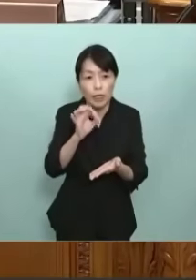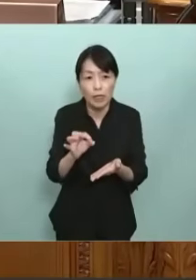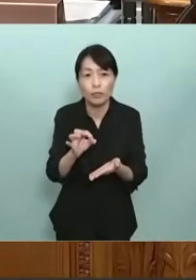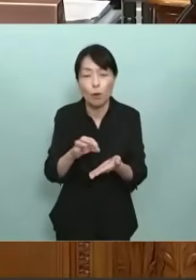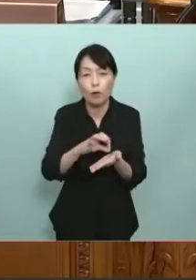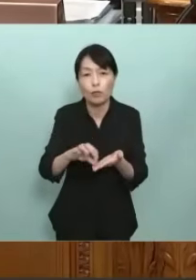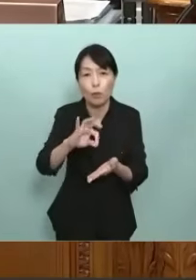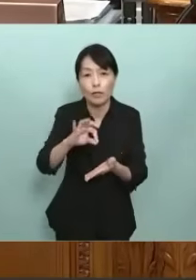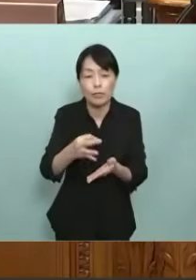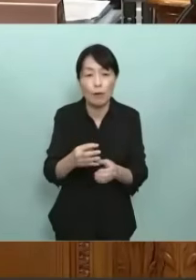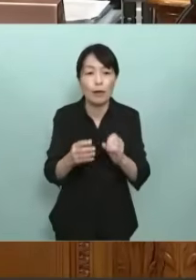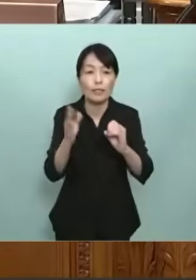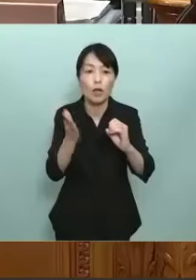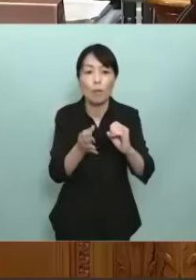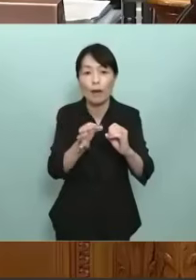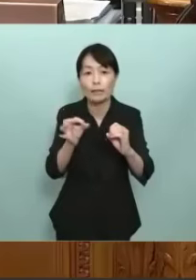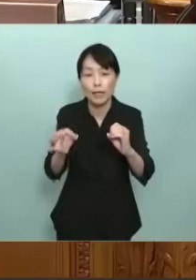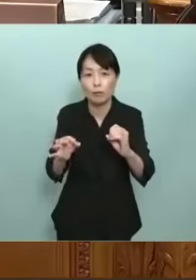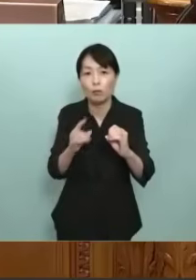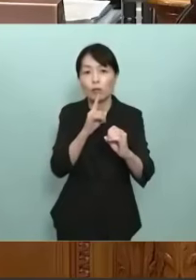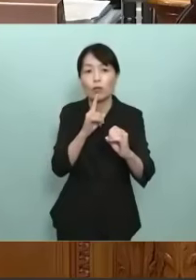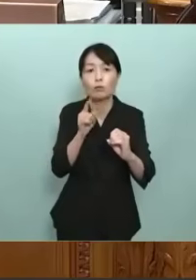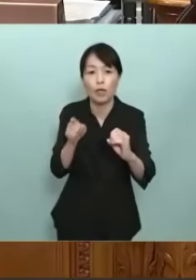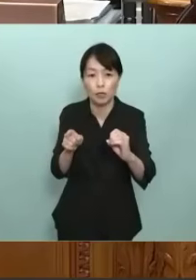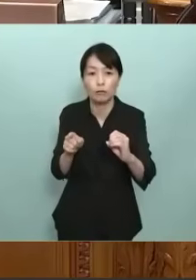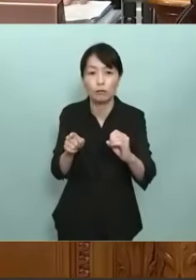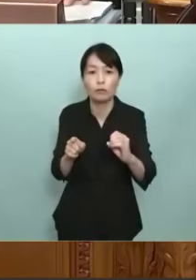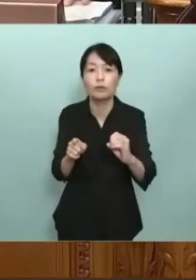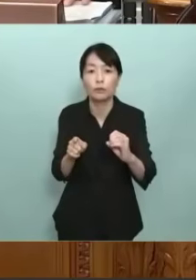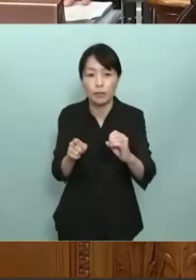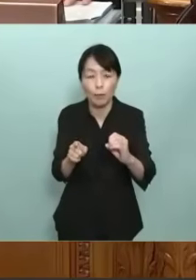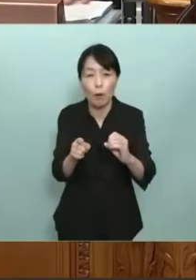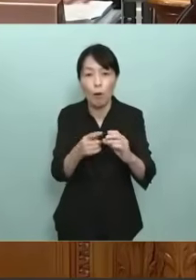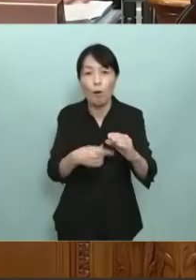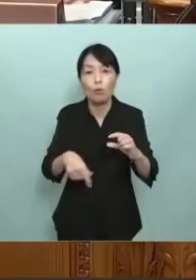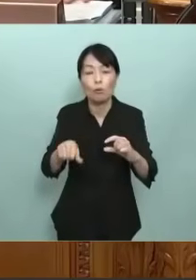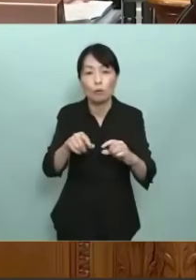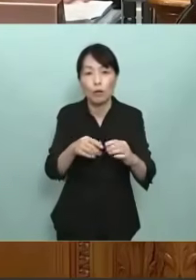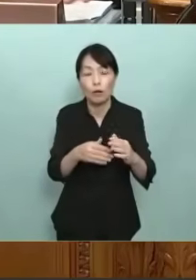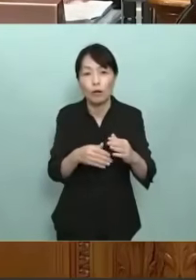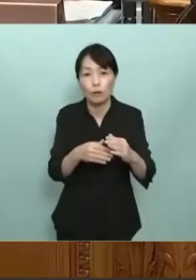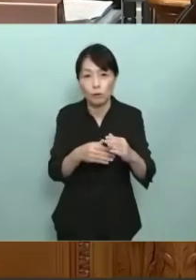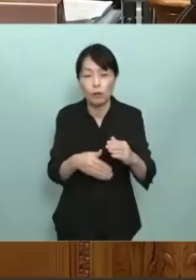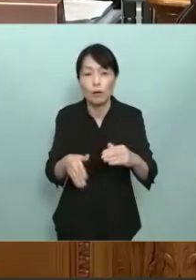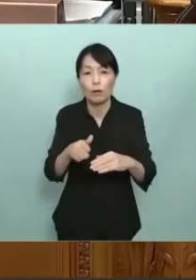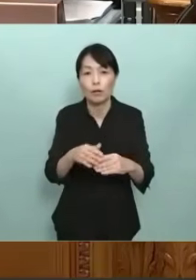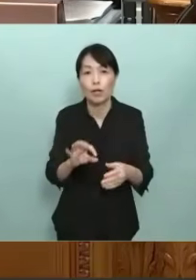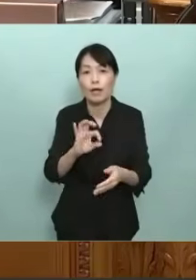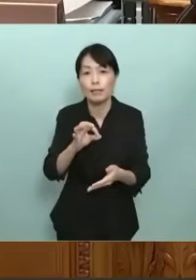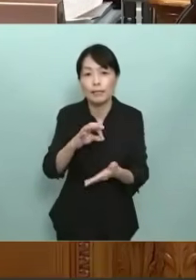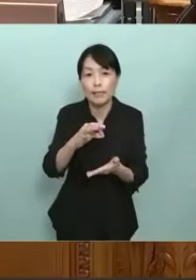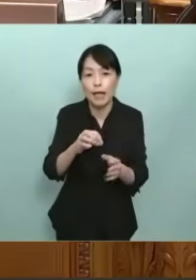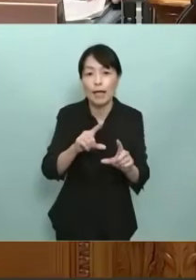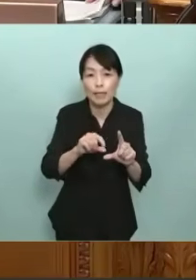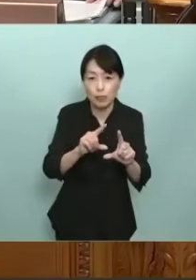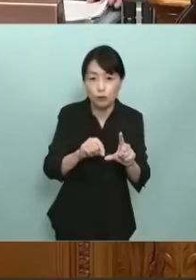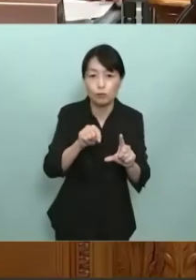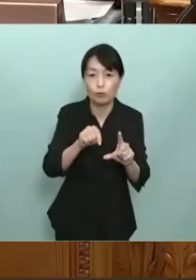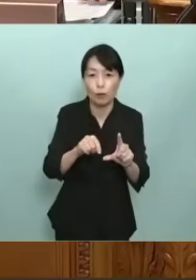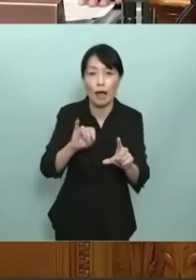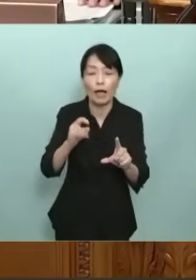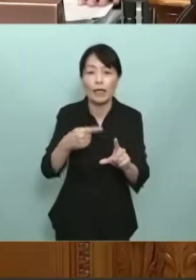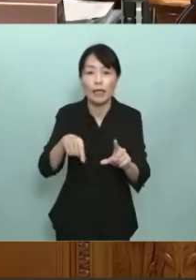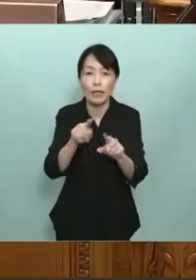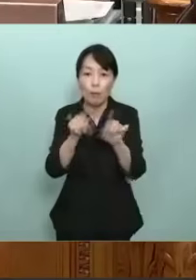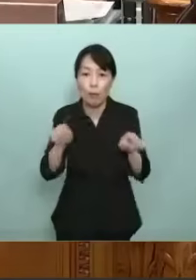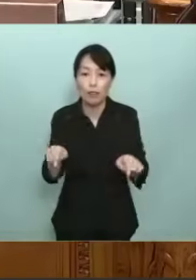が複数税やインボイスを容認することになり賛成できません一5%への消費